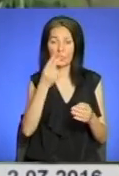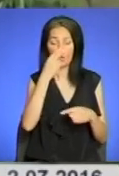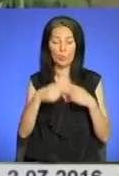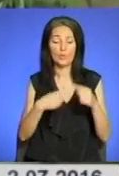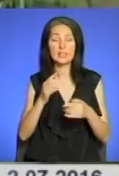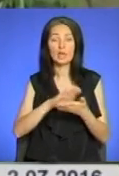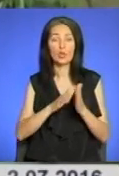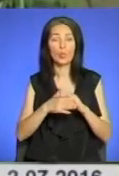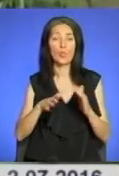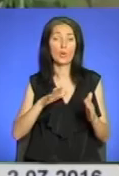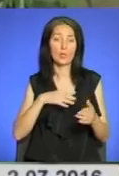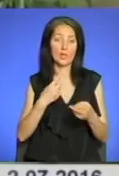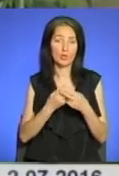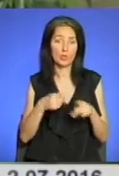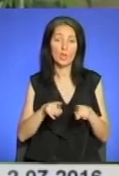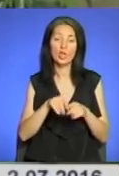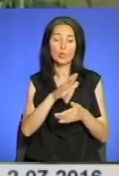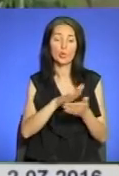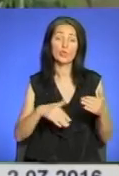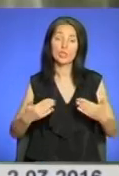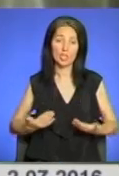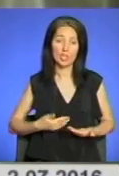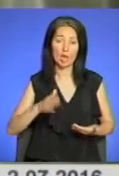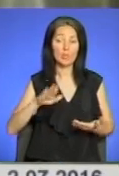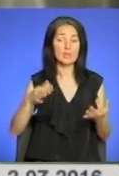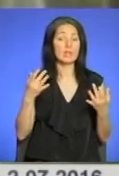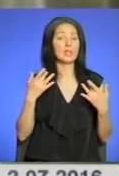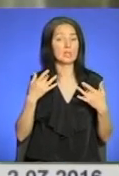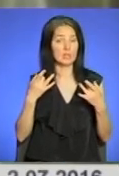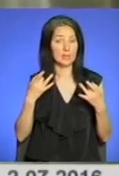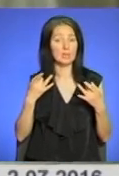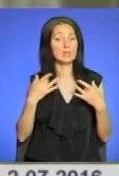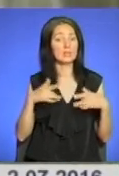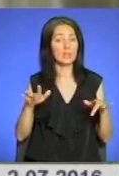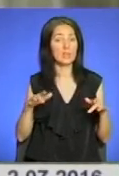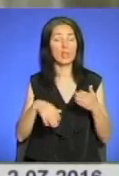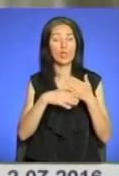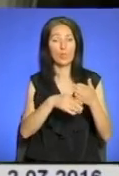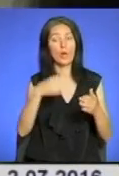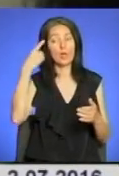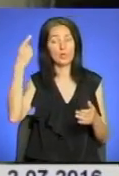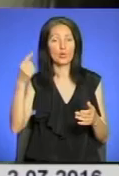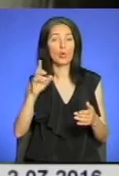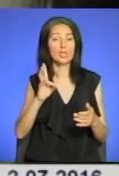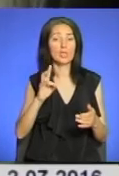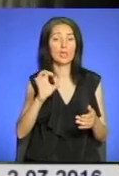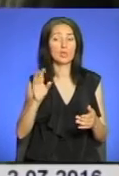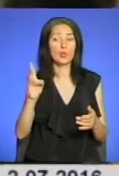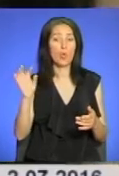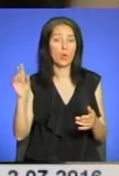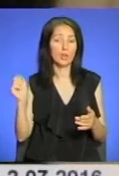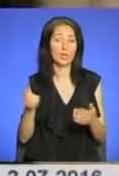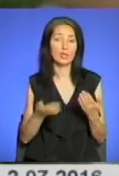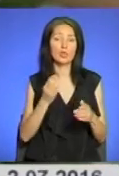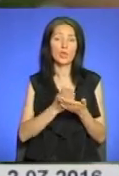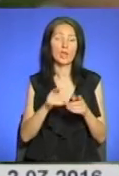в ув'язненні а також продовжити життя після звільнення допомагає психолог Наталія Соколик якщо є такі в яких є